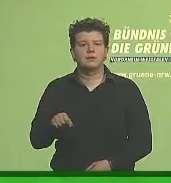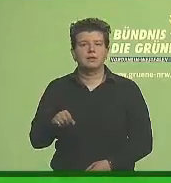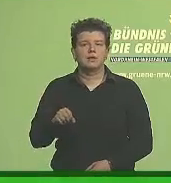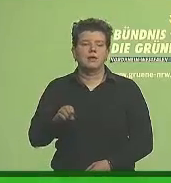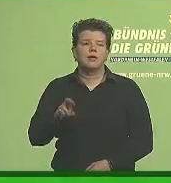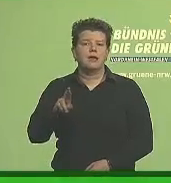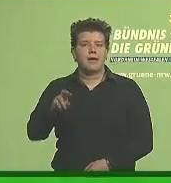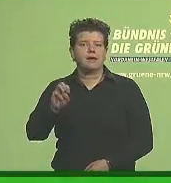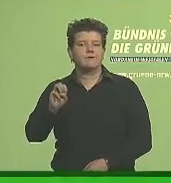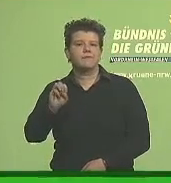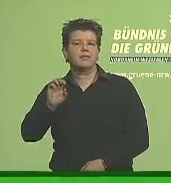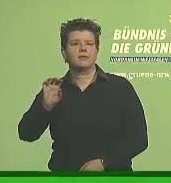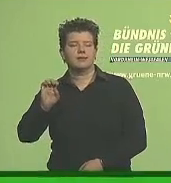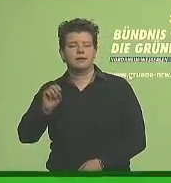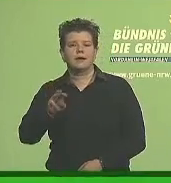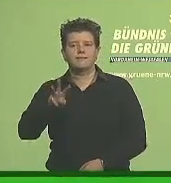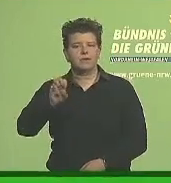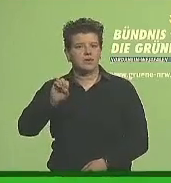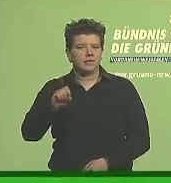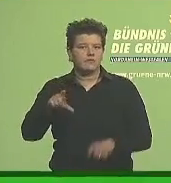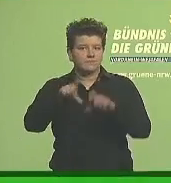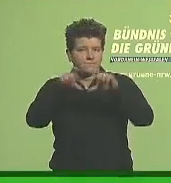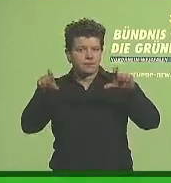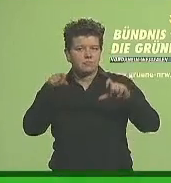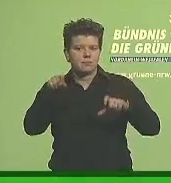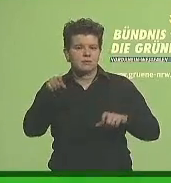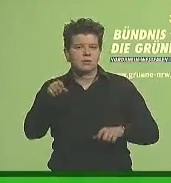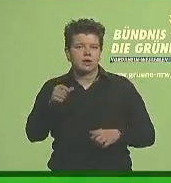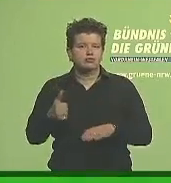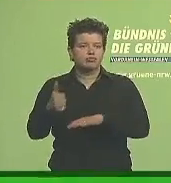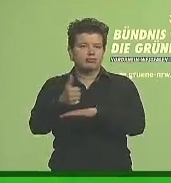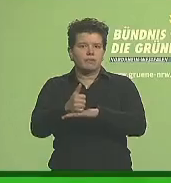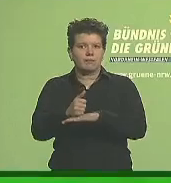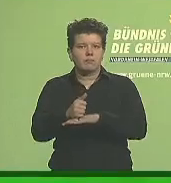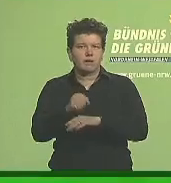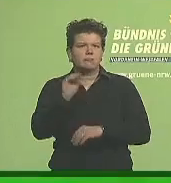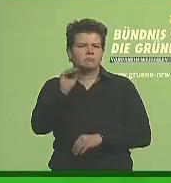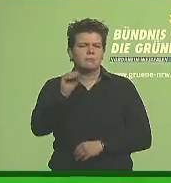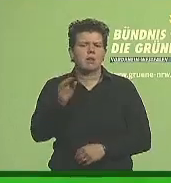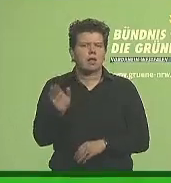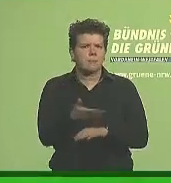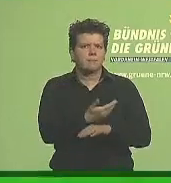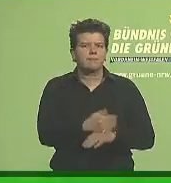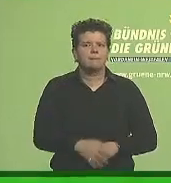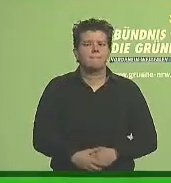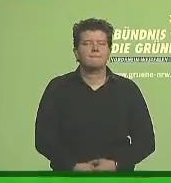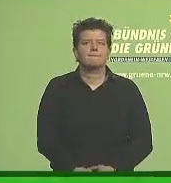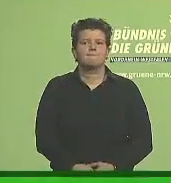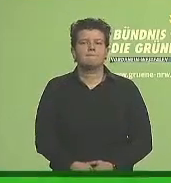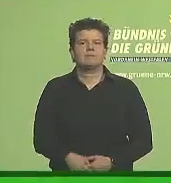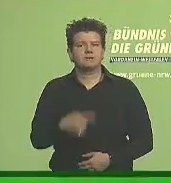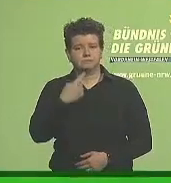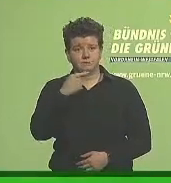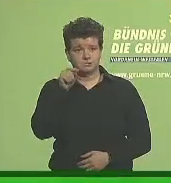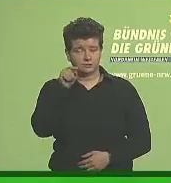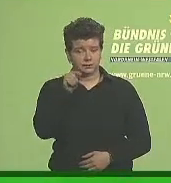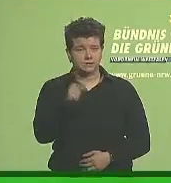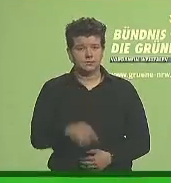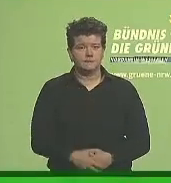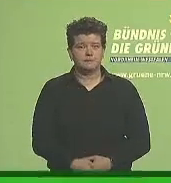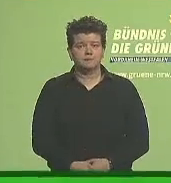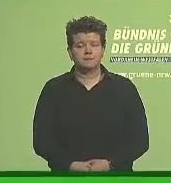Investition in das nächste große Braunkohlekraftwerk Boa II lohnt sich unter